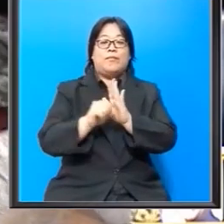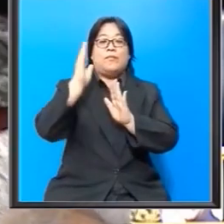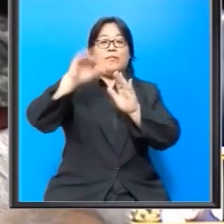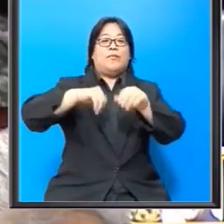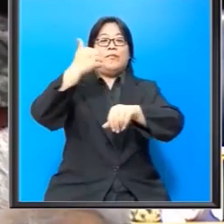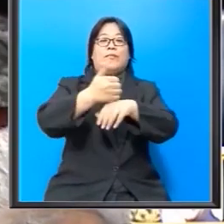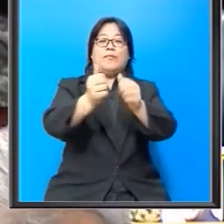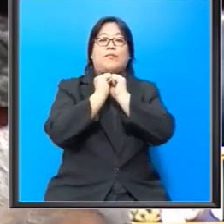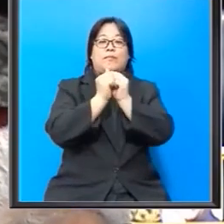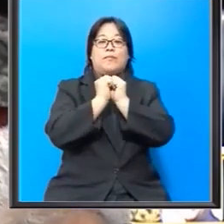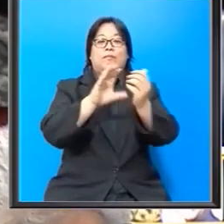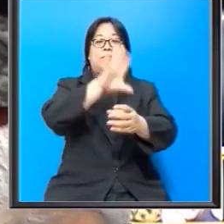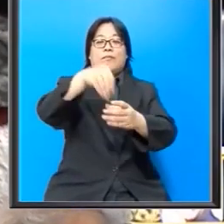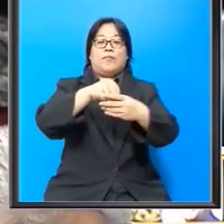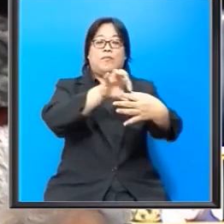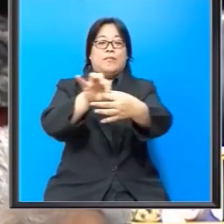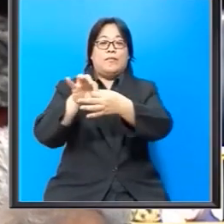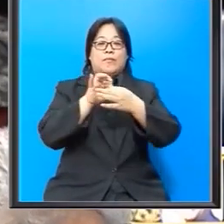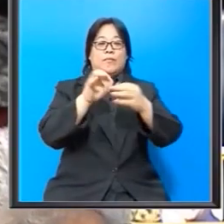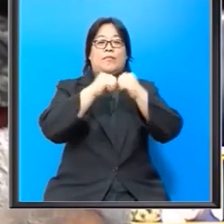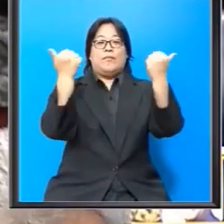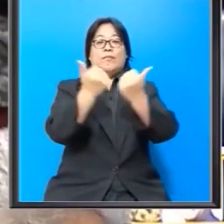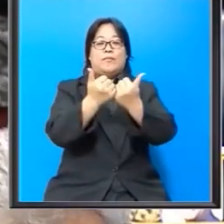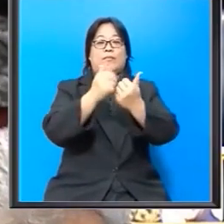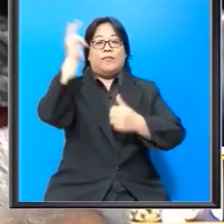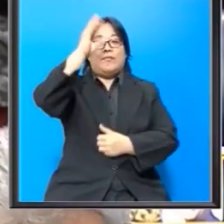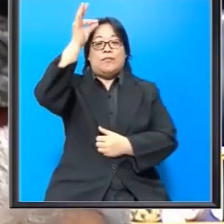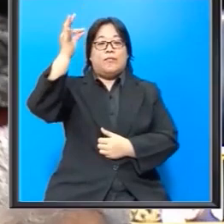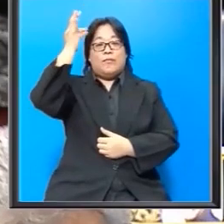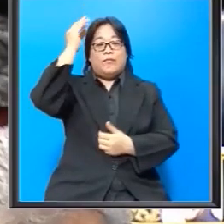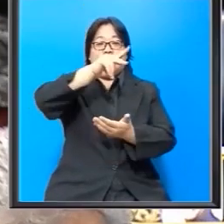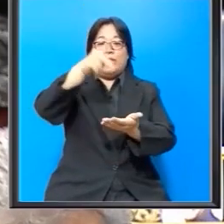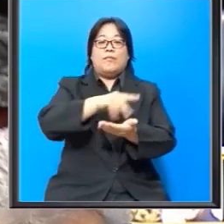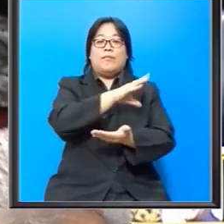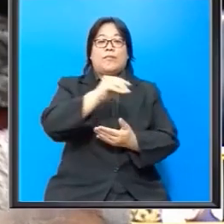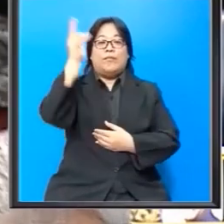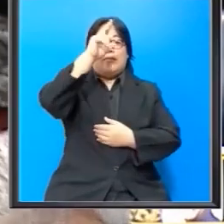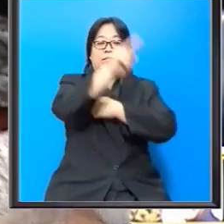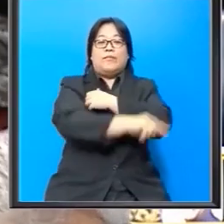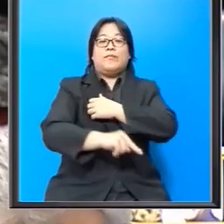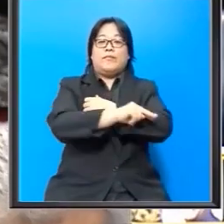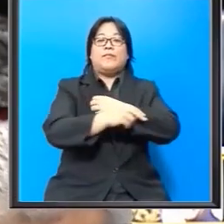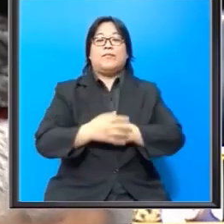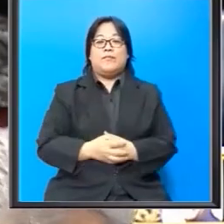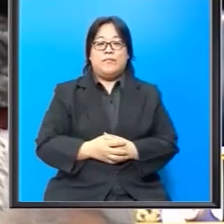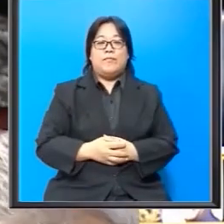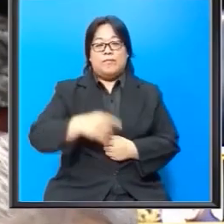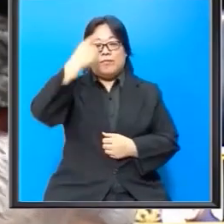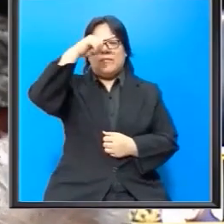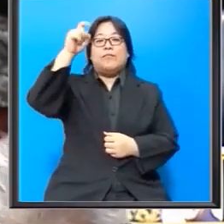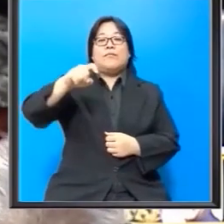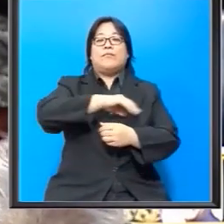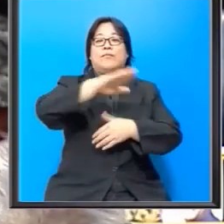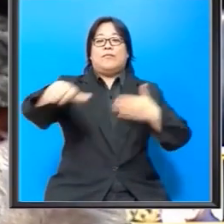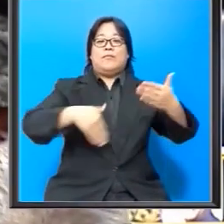dibentuk secara bersama melibatkan ke samoan trejsi diperkuat pusat dan Regency dipecat negeri bagi